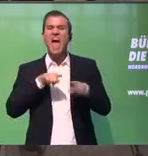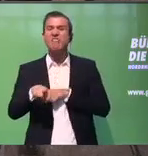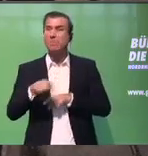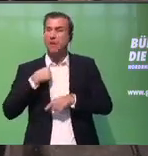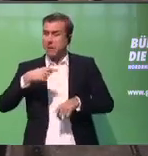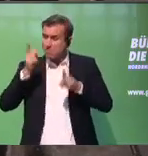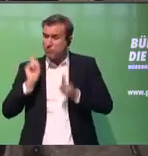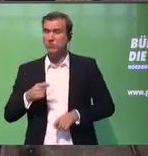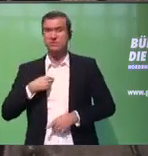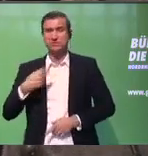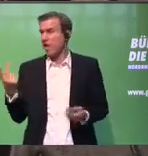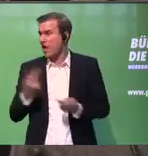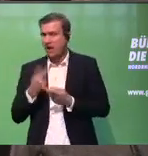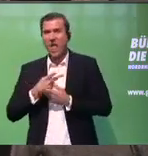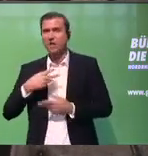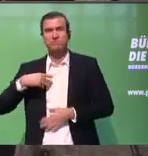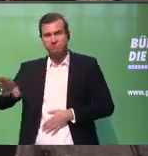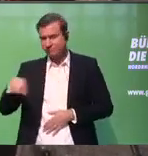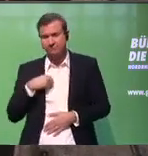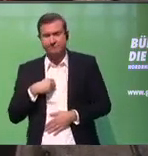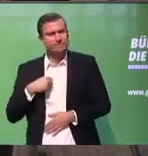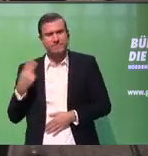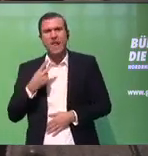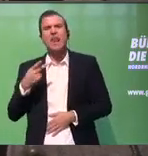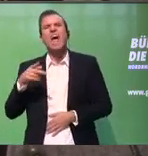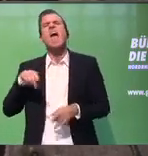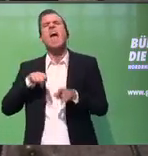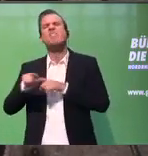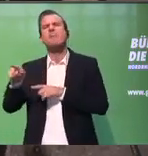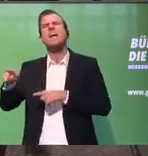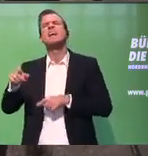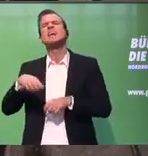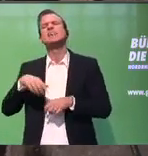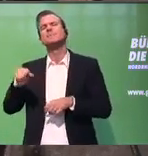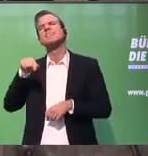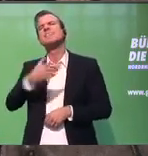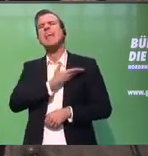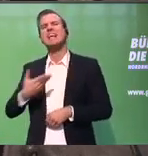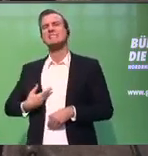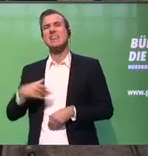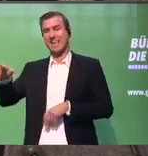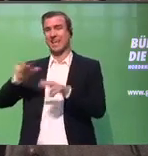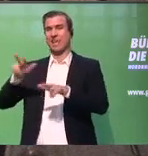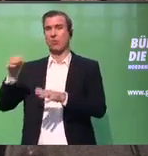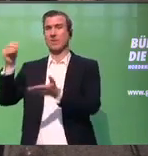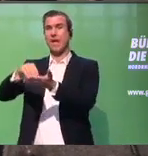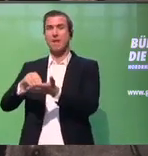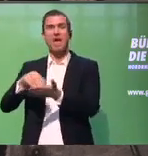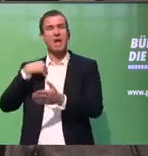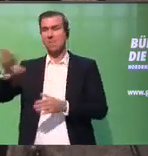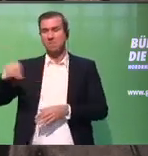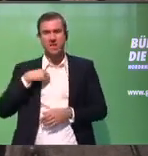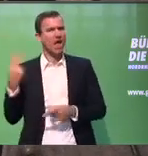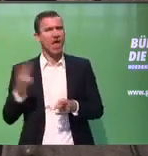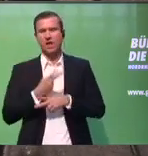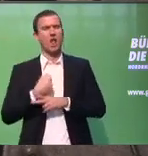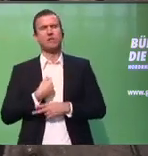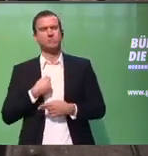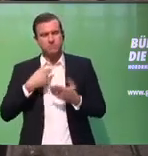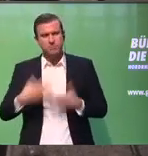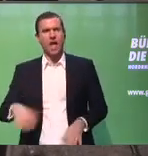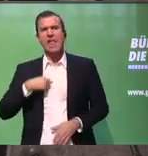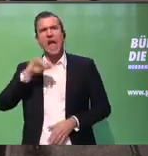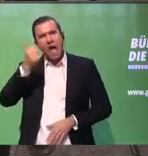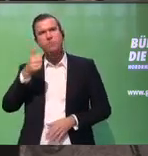Lieber Matti, wenn wir beide dafür mit der FDP, die ja in Sachsen mitregieren, reden müssen, davor sind wir dann auch nicht fies, um damit eine Mehrheit